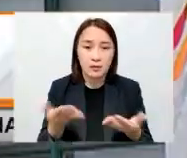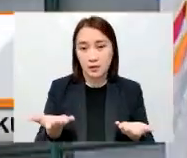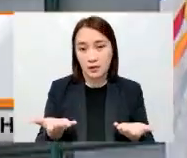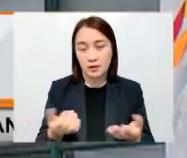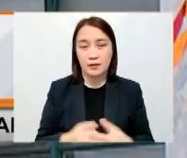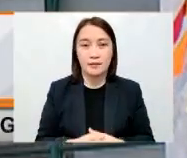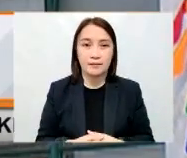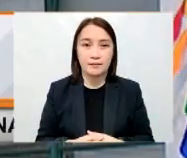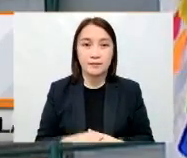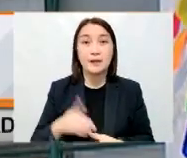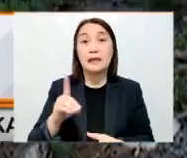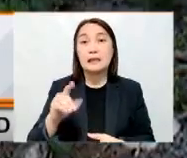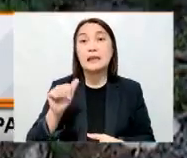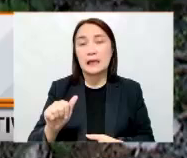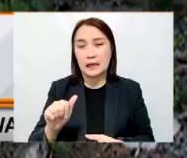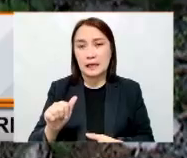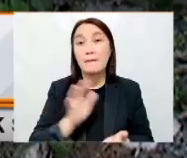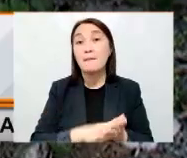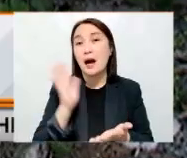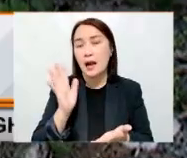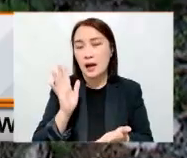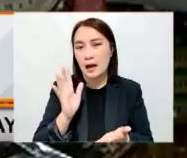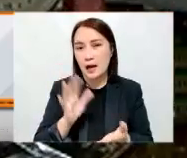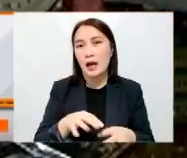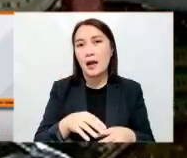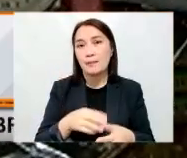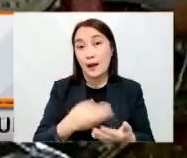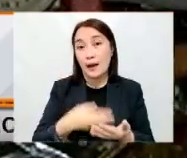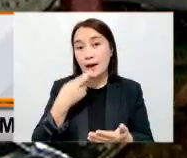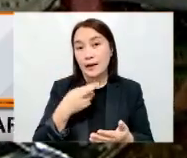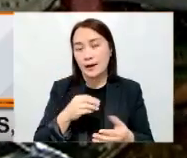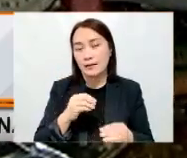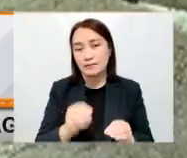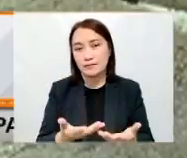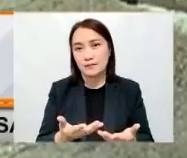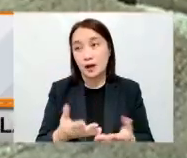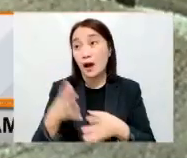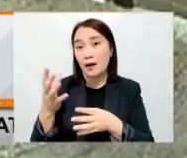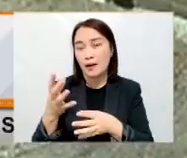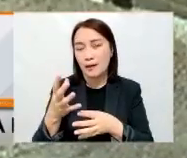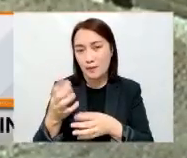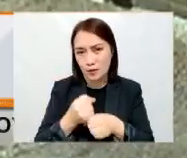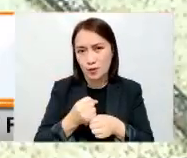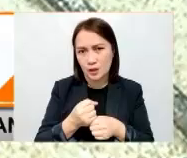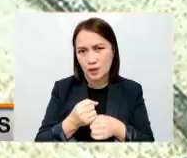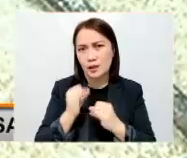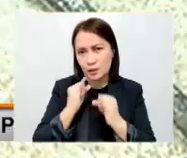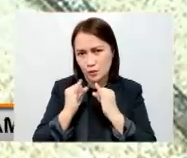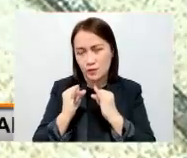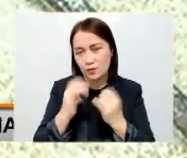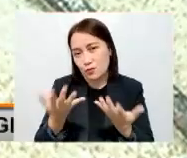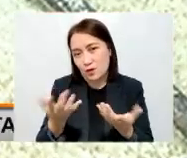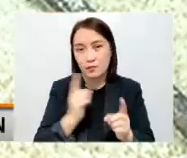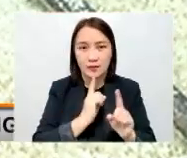na nagmahalang presyo ng bigas dahil sa gumagandang kalidad. Kinukuha pa rin namin ang pahayag ng ahensya pero wala pa silang tugon.